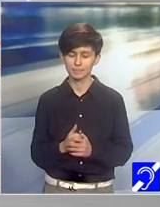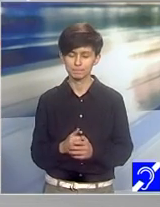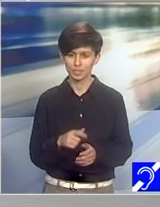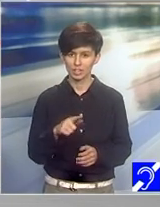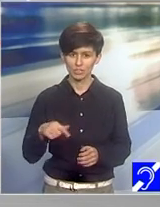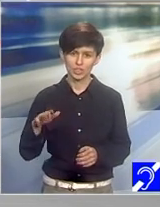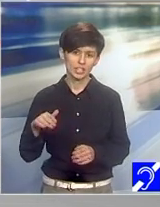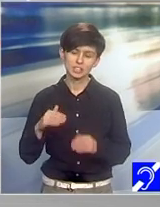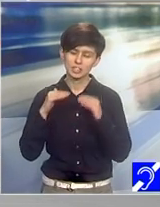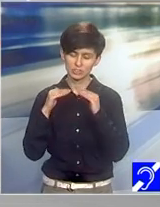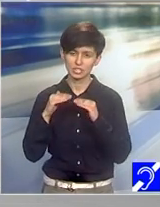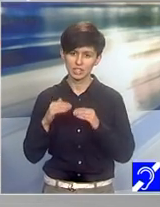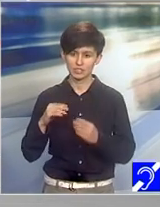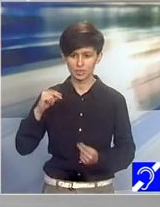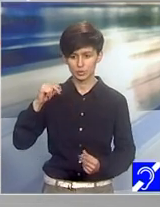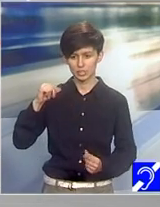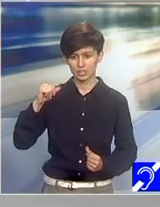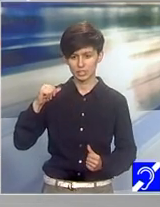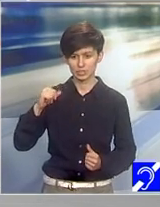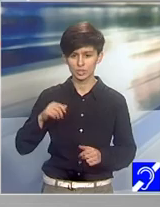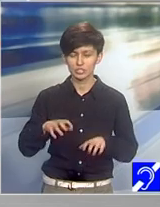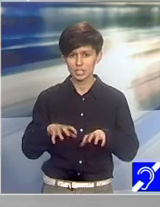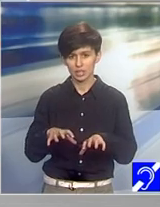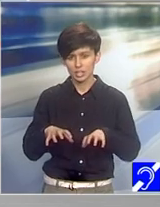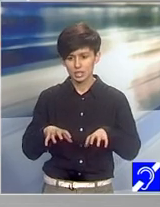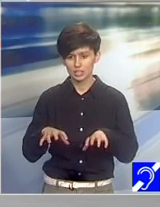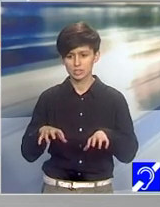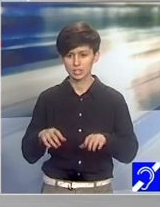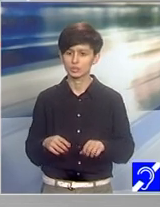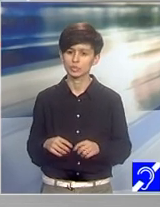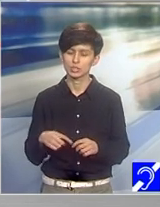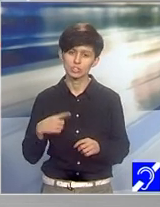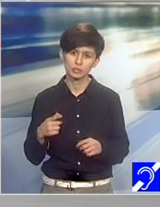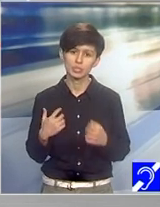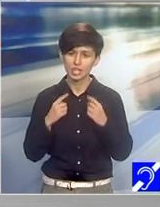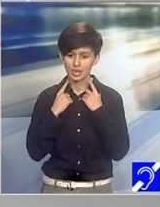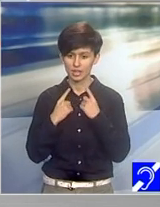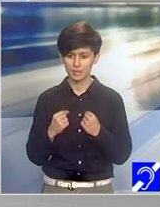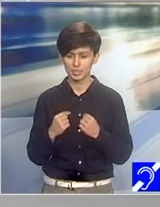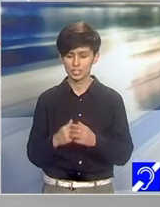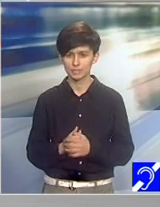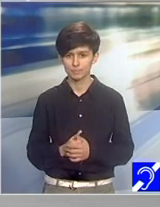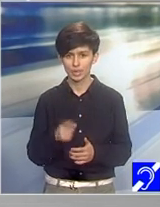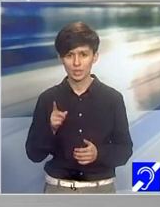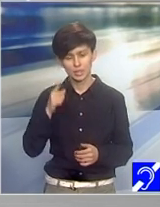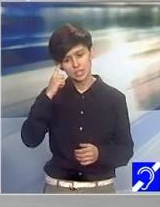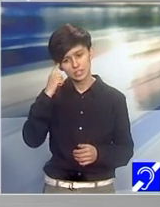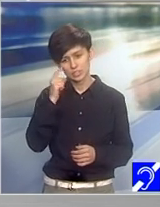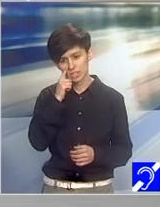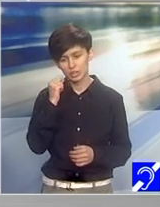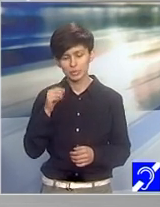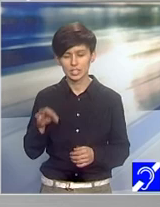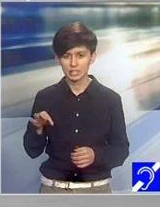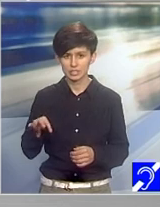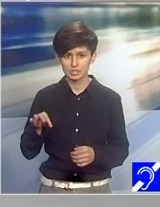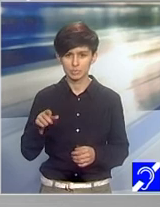caier, de tors, de fir, de țesut și până la... Exact până la... haină. Trebuie să știe omul că sămânța trebuie să aibă